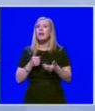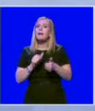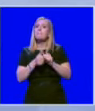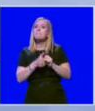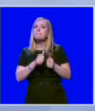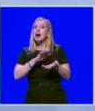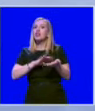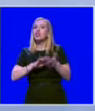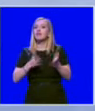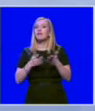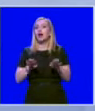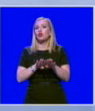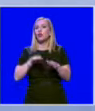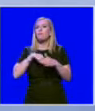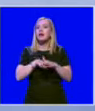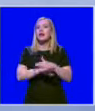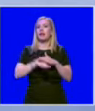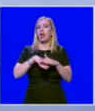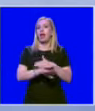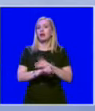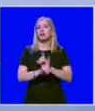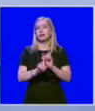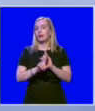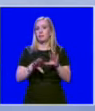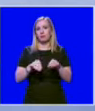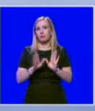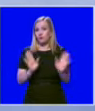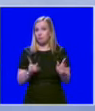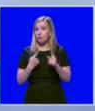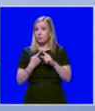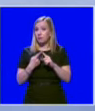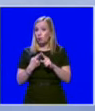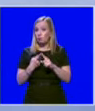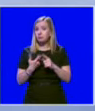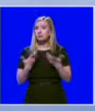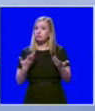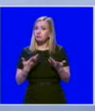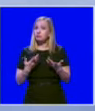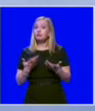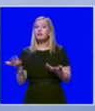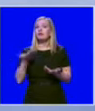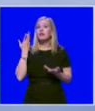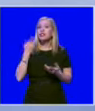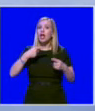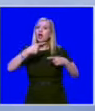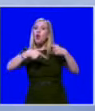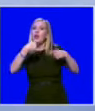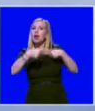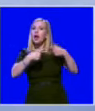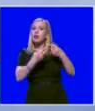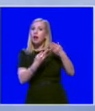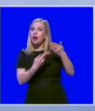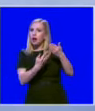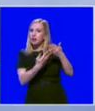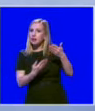стават принтери. Не съм съгласен по няколко причини, които ще ги обясна. Първо, вече ролката, която се